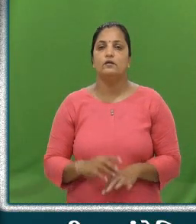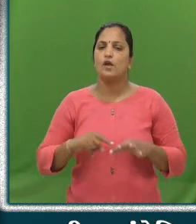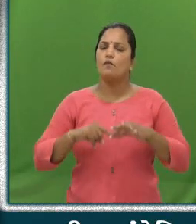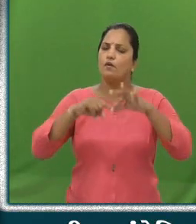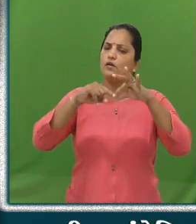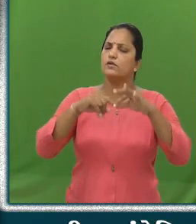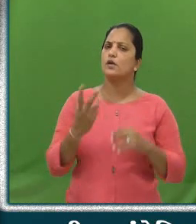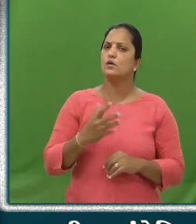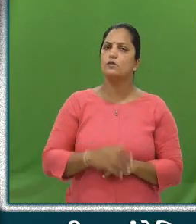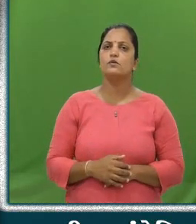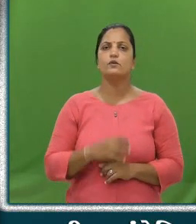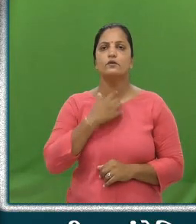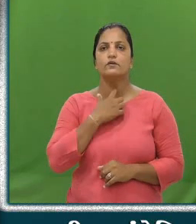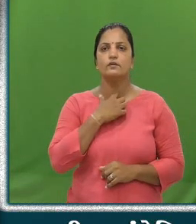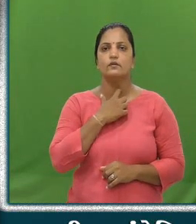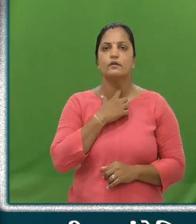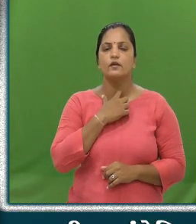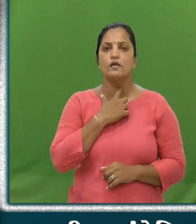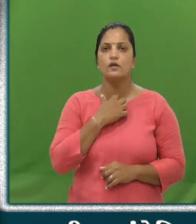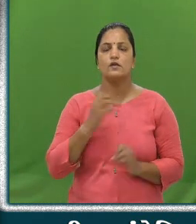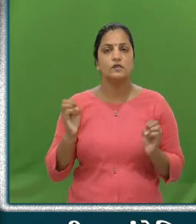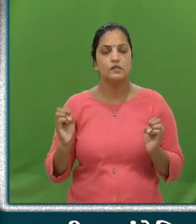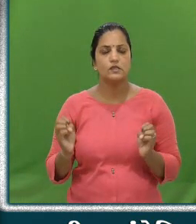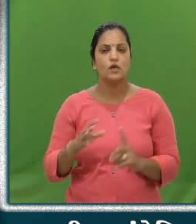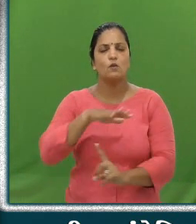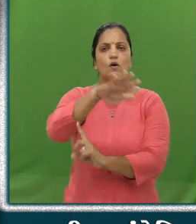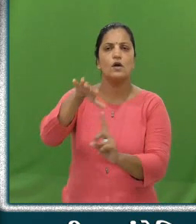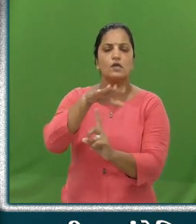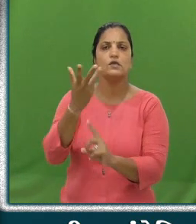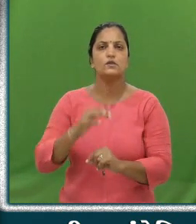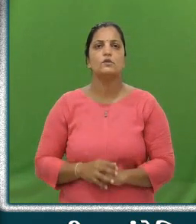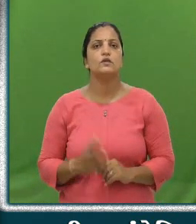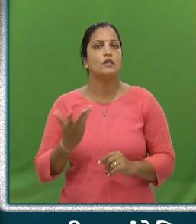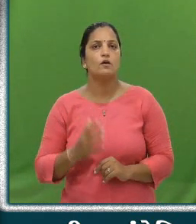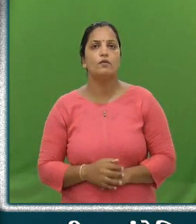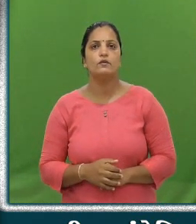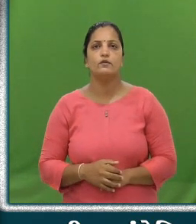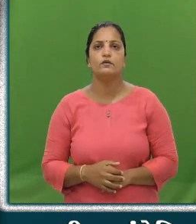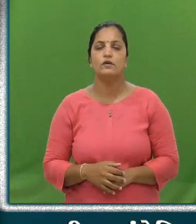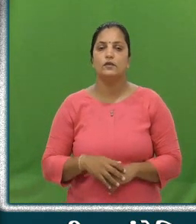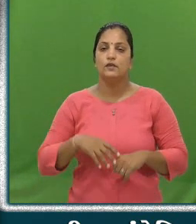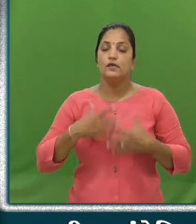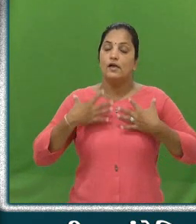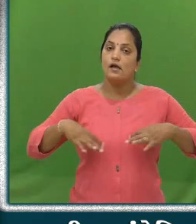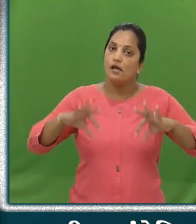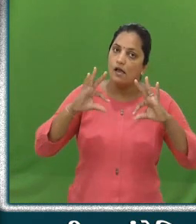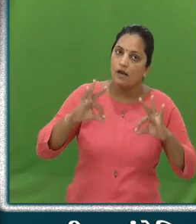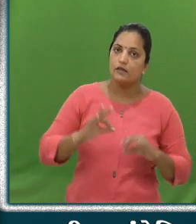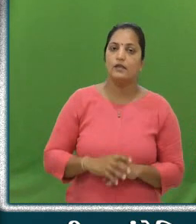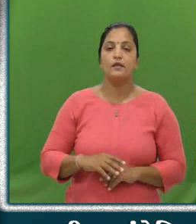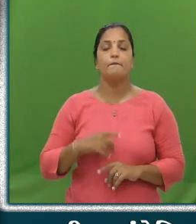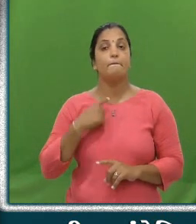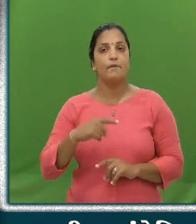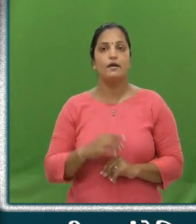જા શું થાય છે કે હમણાં જ વાત કરી કે શરૂઆતની પરિસ્થિતિ કેવી હતી શરૂઆતની પરિસ્થિતિ હૃષ્ટપુષ્ટ હતી તો ભમરો જે